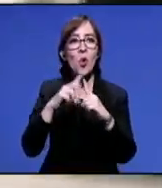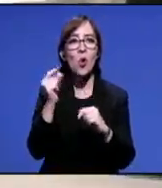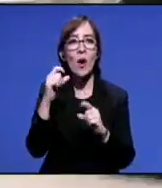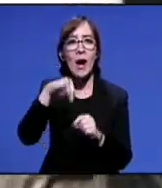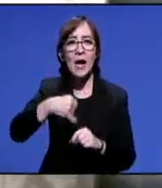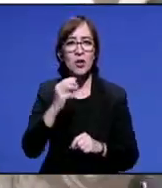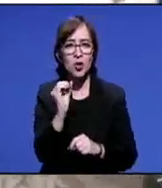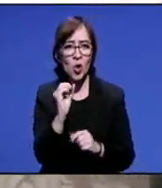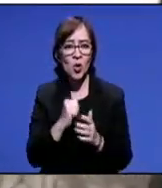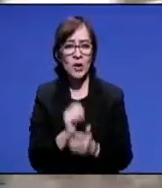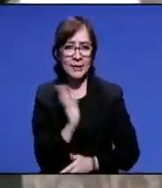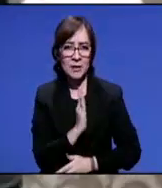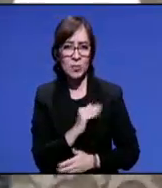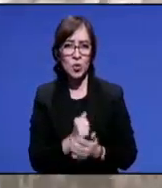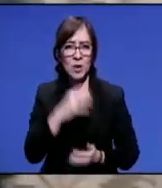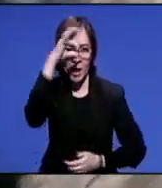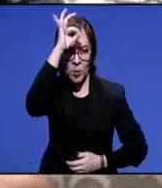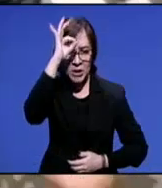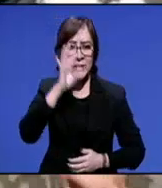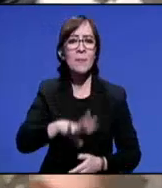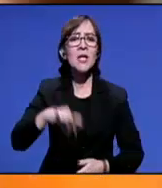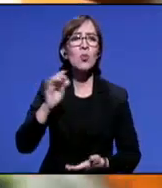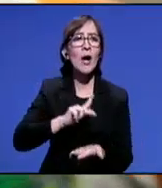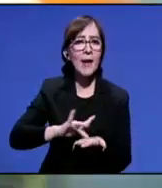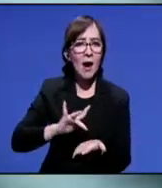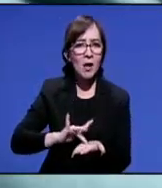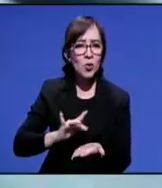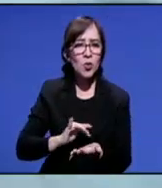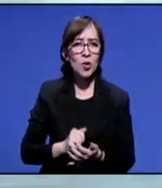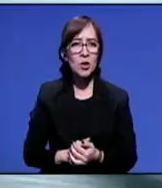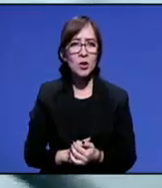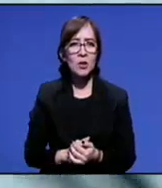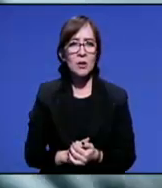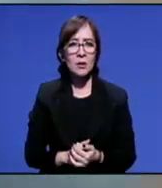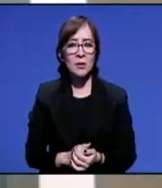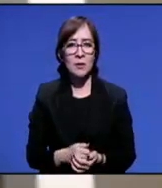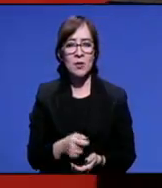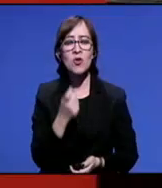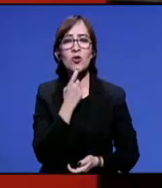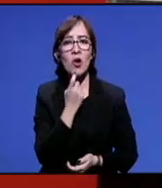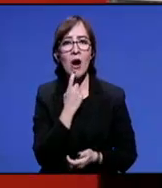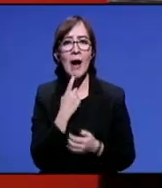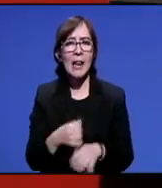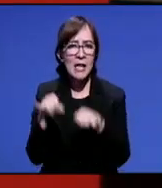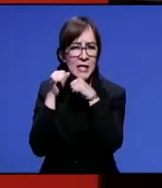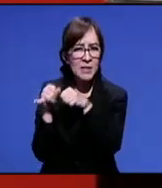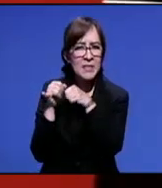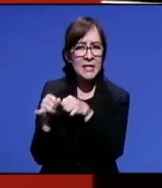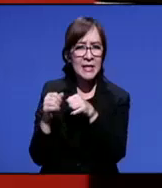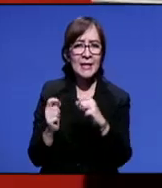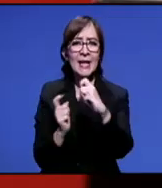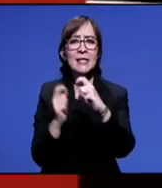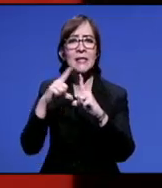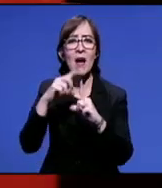Sebelumnya, polisi menemukan akun Antonio Banera di media sosial yang memposting kalimat bernada ujaran kebencian berbau sara tentang